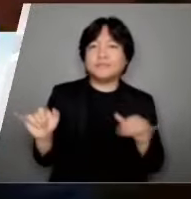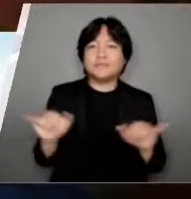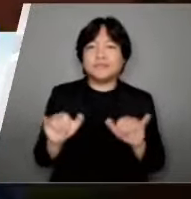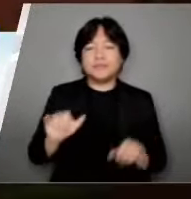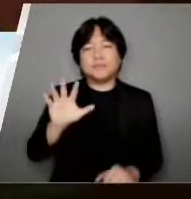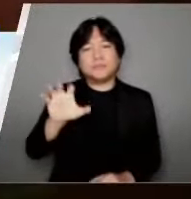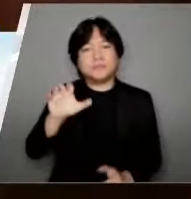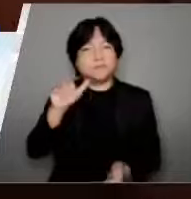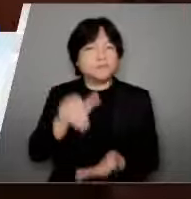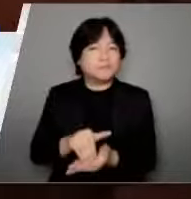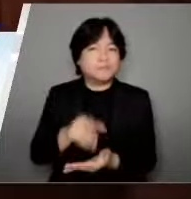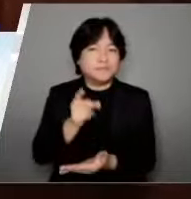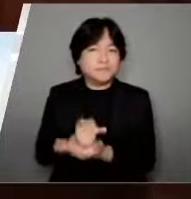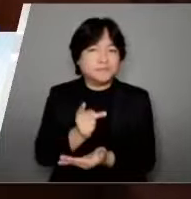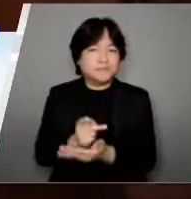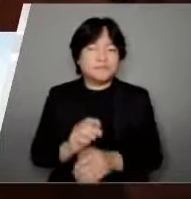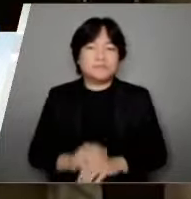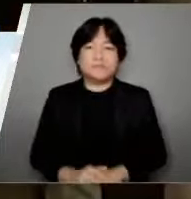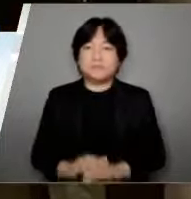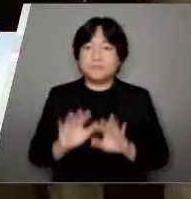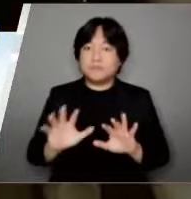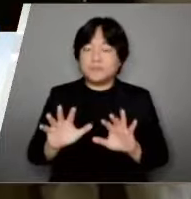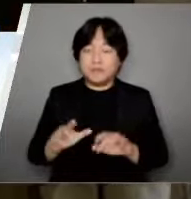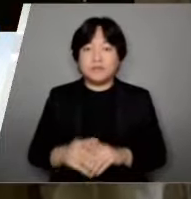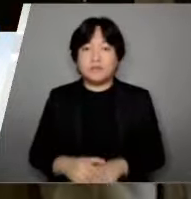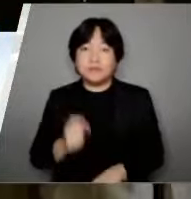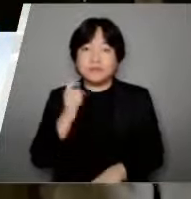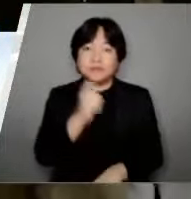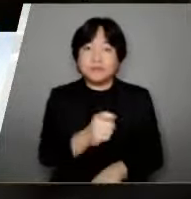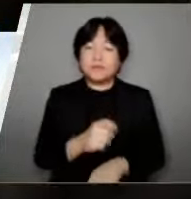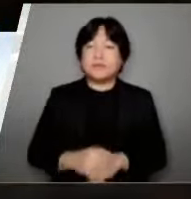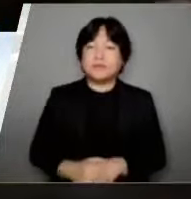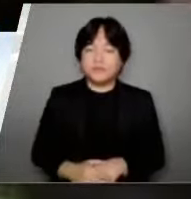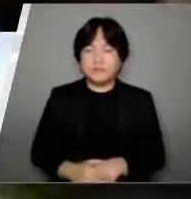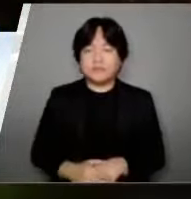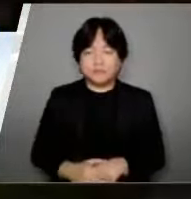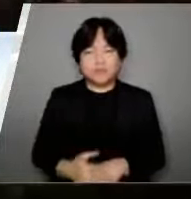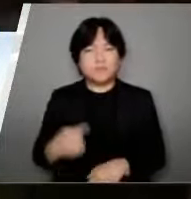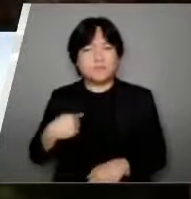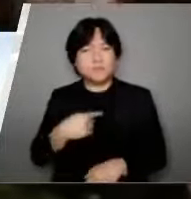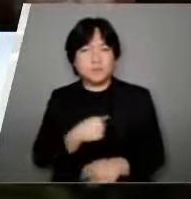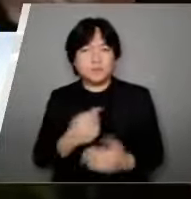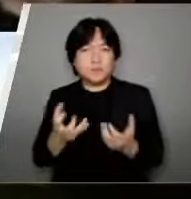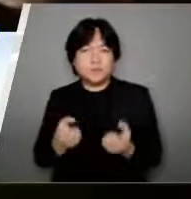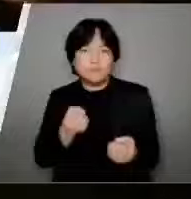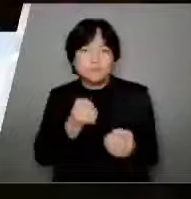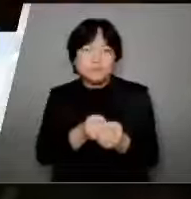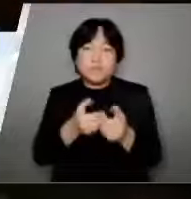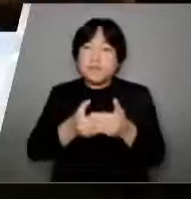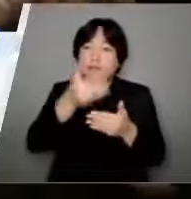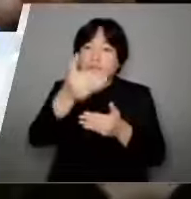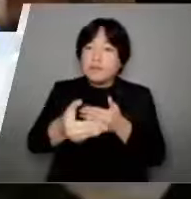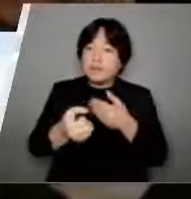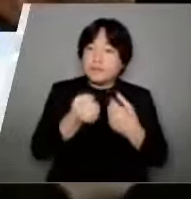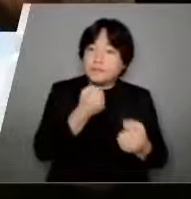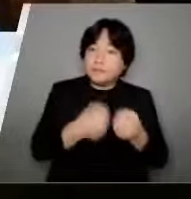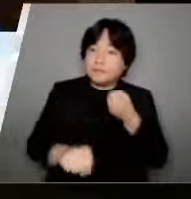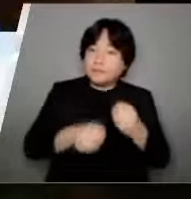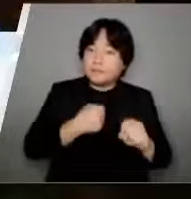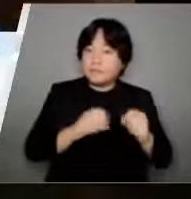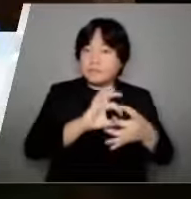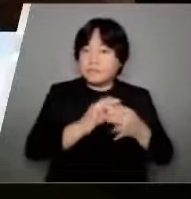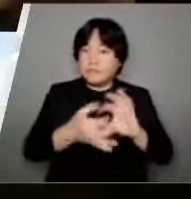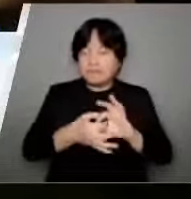Pero higit sa mga premyo na isang pangulo na bigyan ng mas malalim ng suporta ang mga atleta para sa mga darating na kompetisyon, ay madagdagan pa ang mga